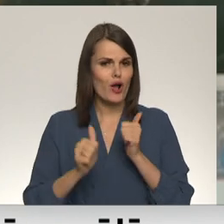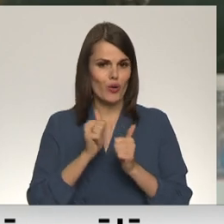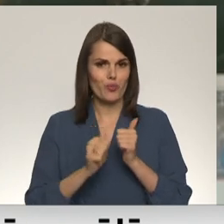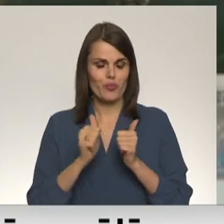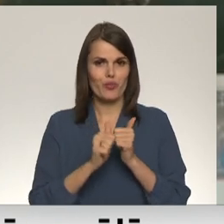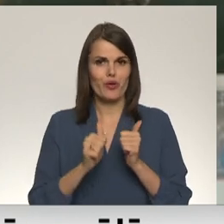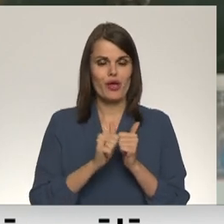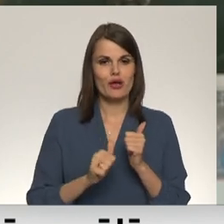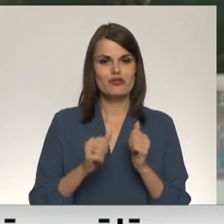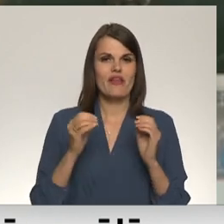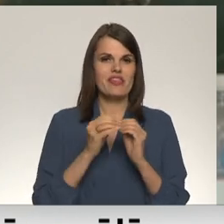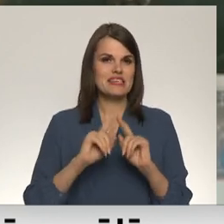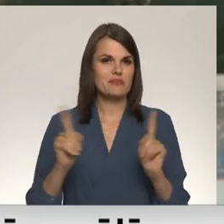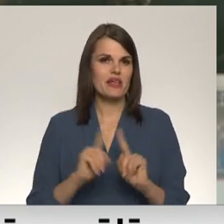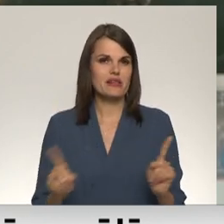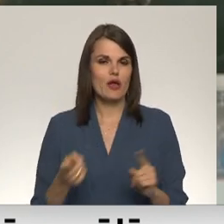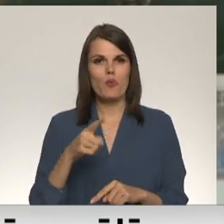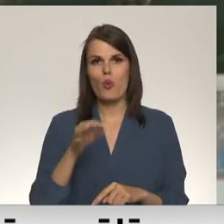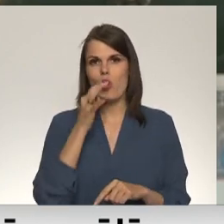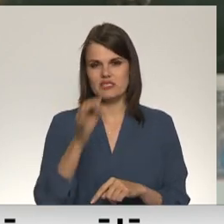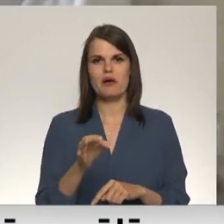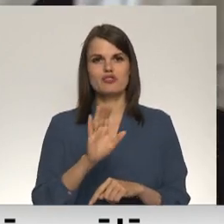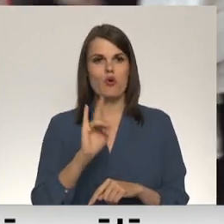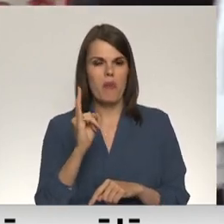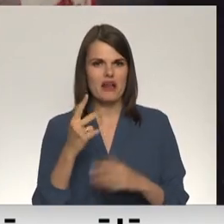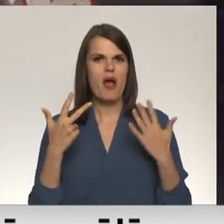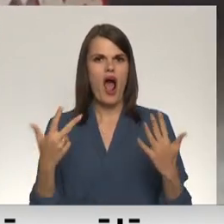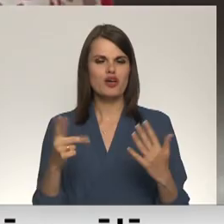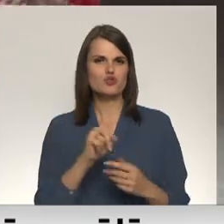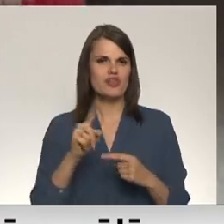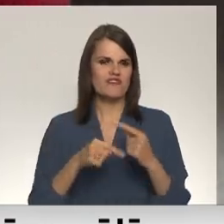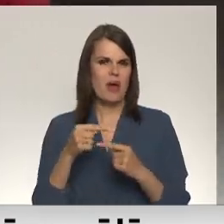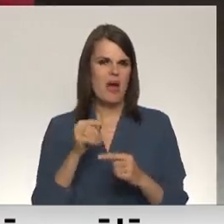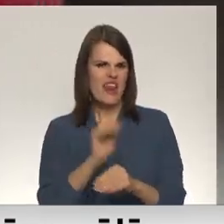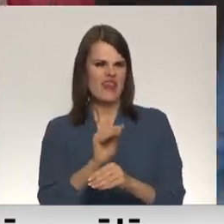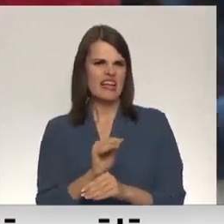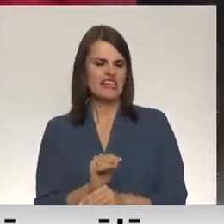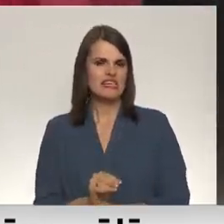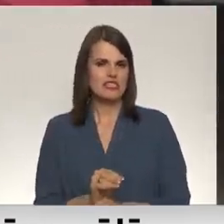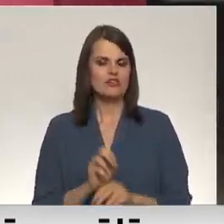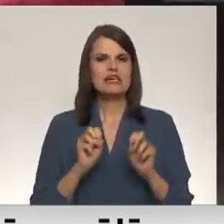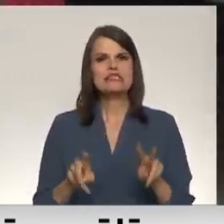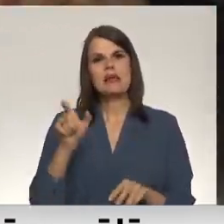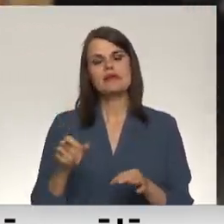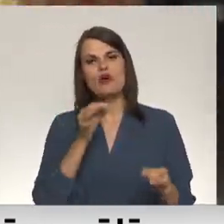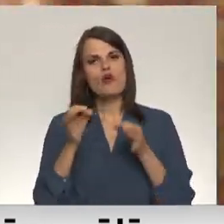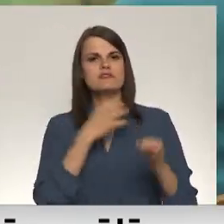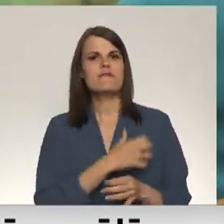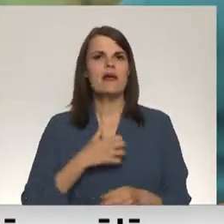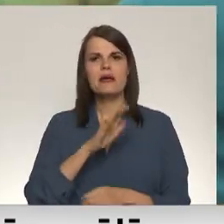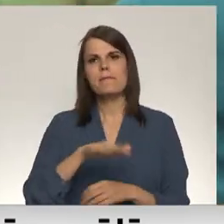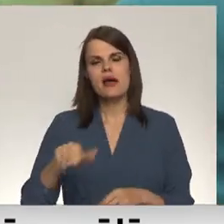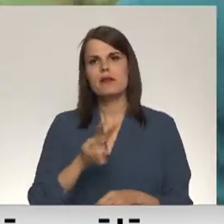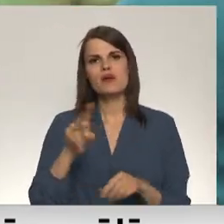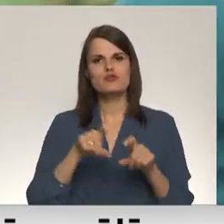no 10 teikumiem, ko es bērnam pasaku, 8 ir kritizējuši. Speciālista konsultācija tagad varētu būt nepieciešama ne tikai bērniem,